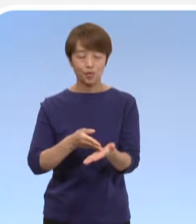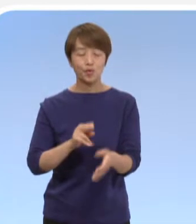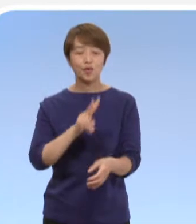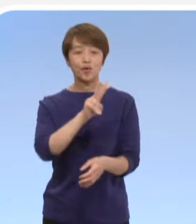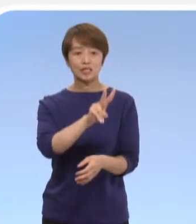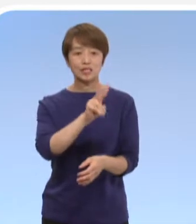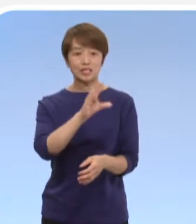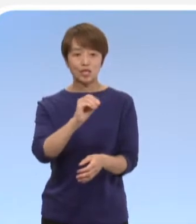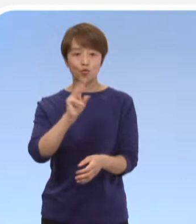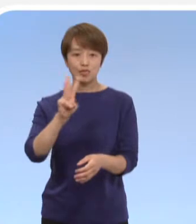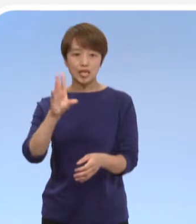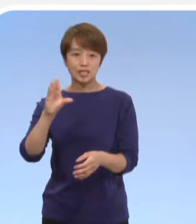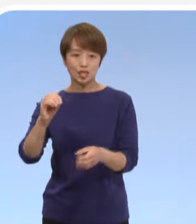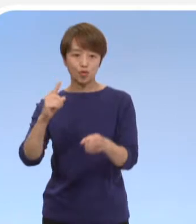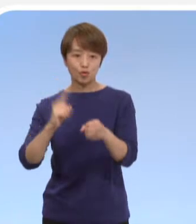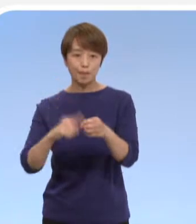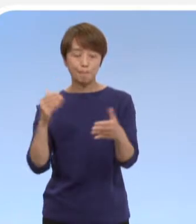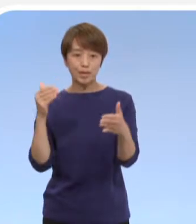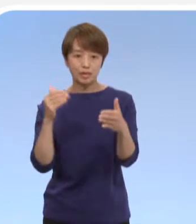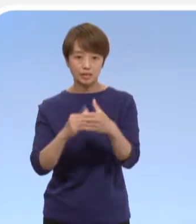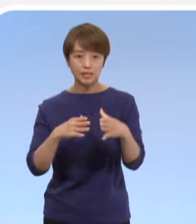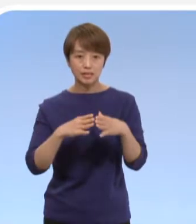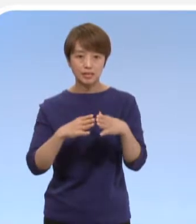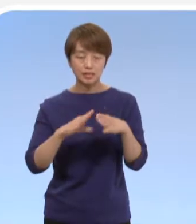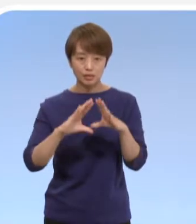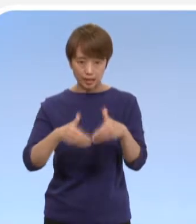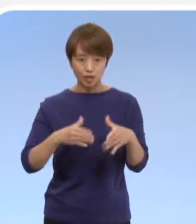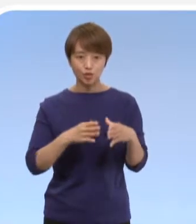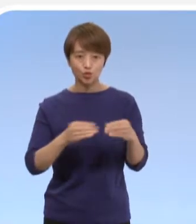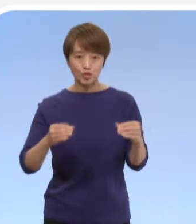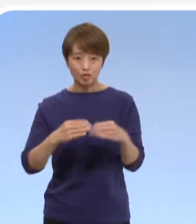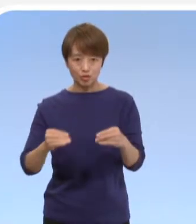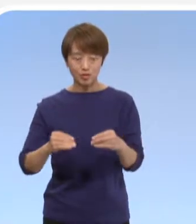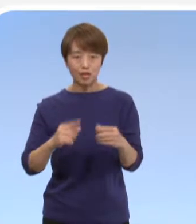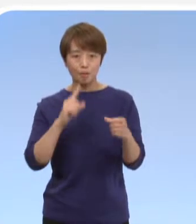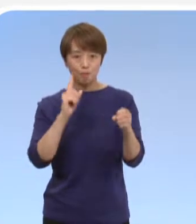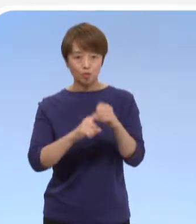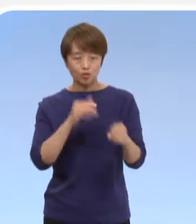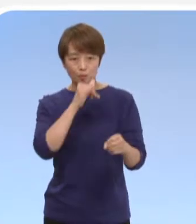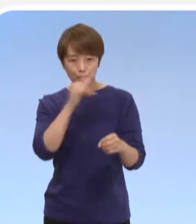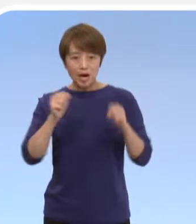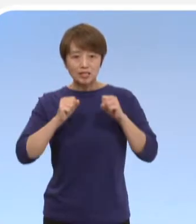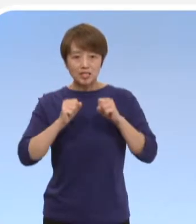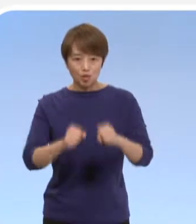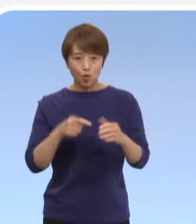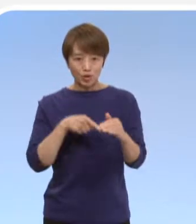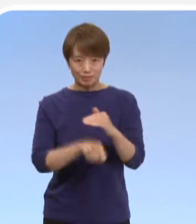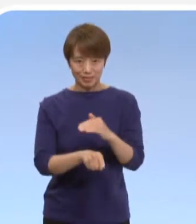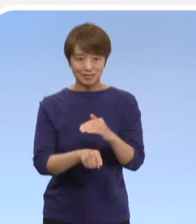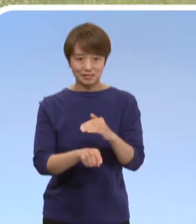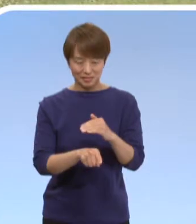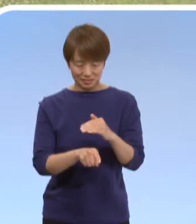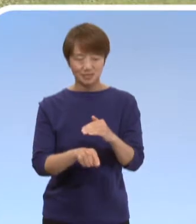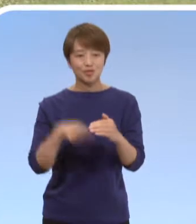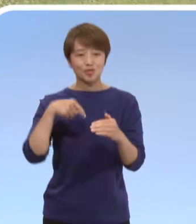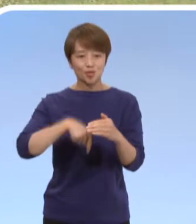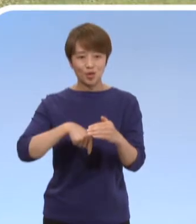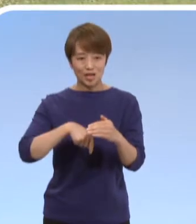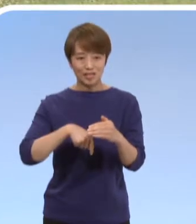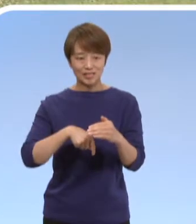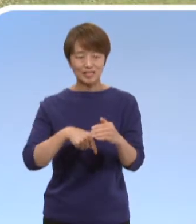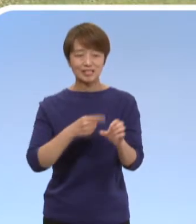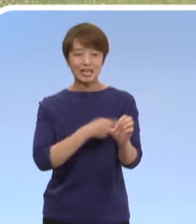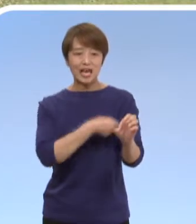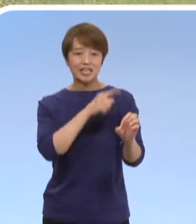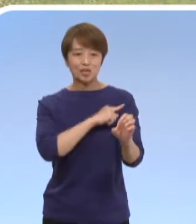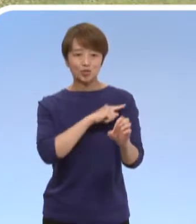と、2030年までに世界各国でいろんな目標を達成しようというもので、その中にエネルギーを